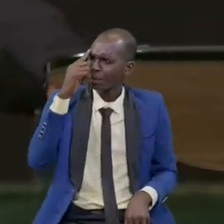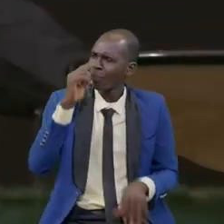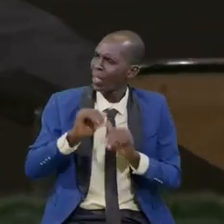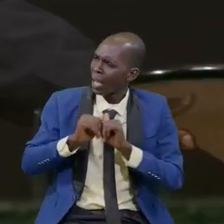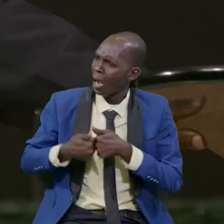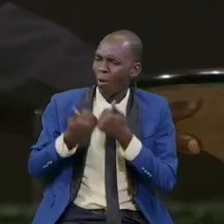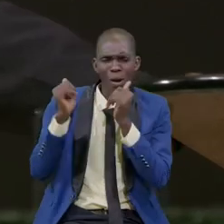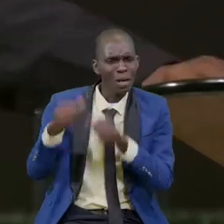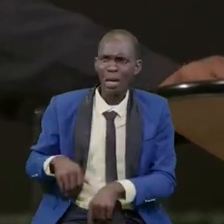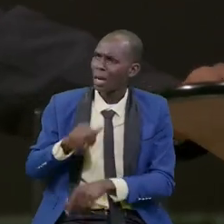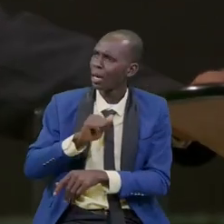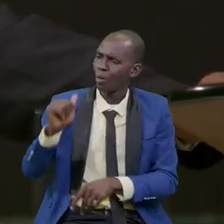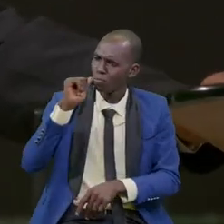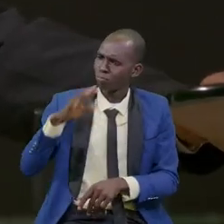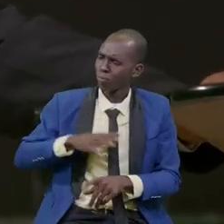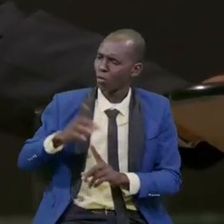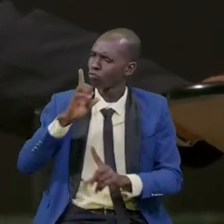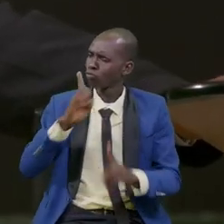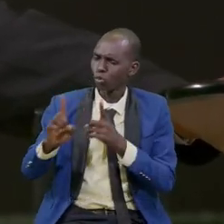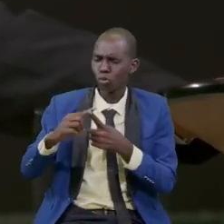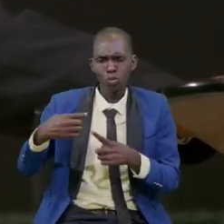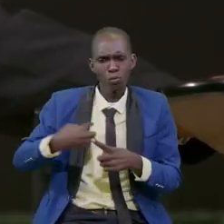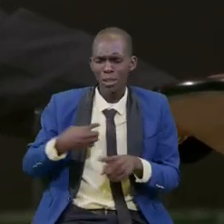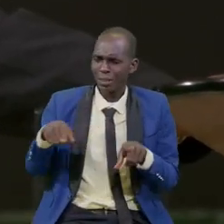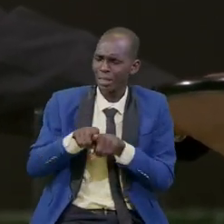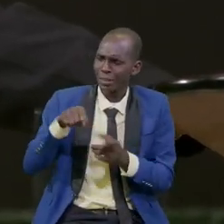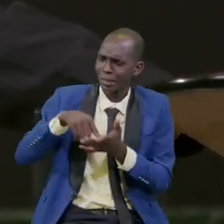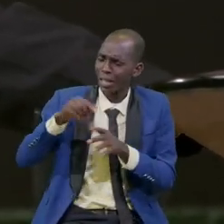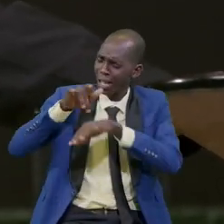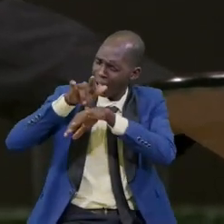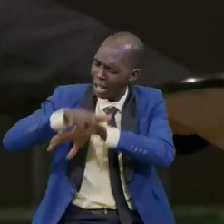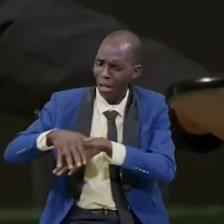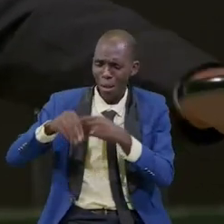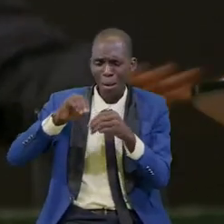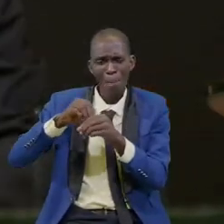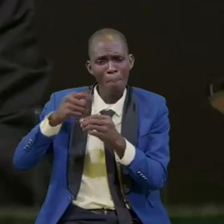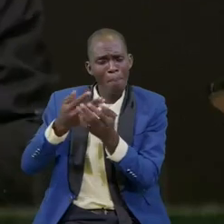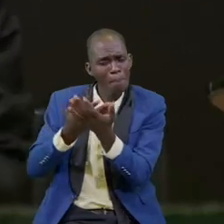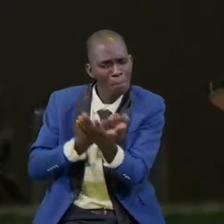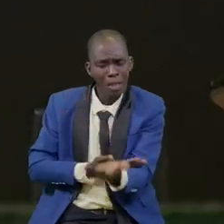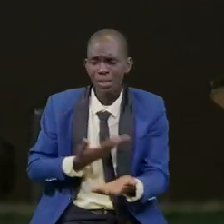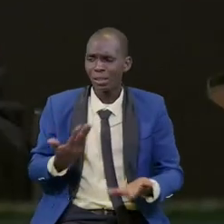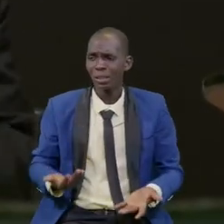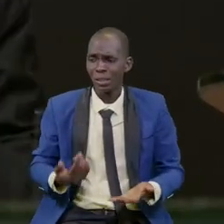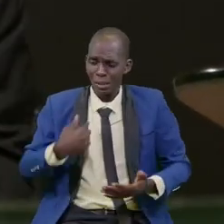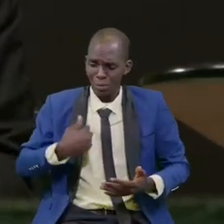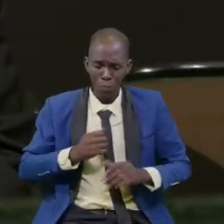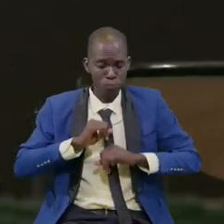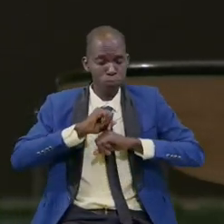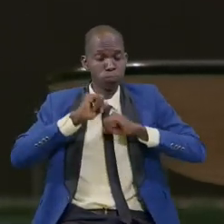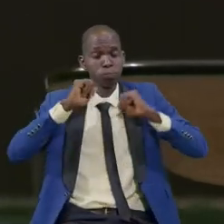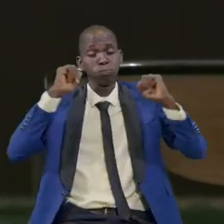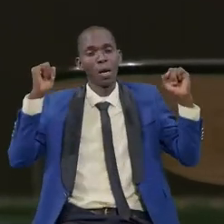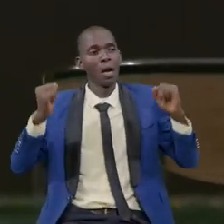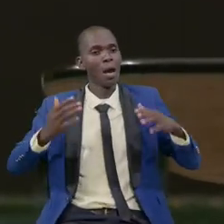femme peut parler comme ça très tôt le matin à une personne. Pendant que vous êtes content, pendant que vous planifiez à faire